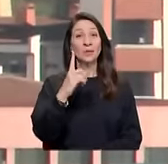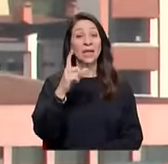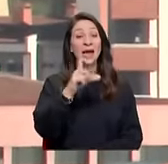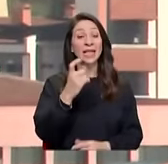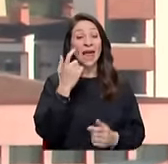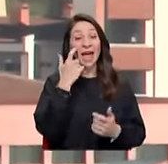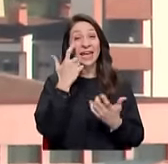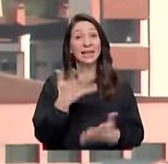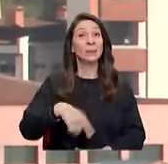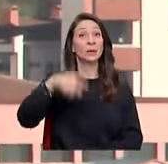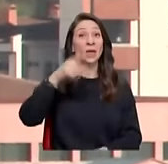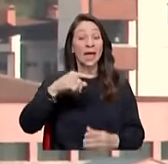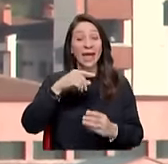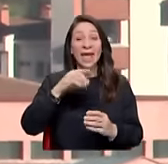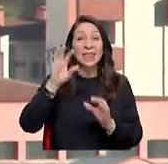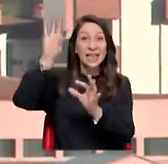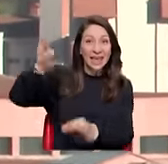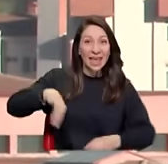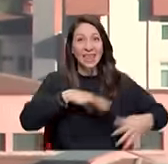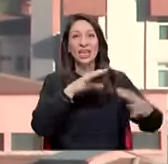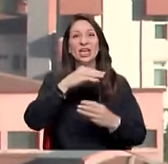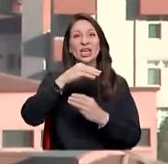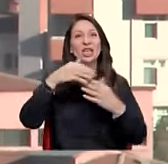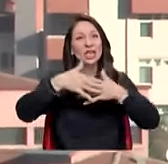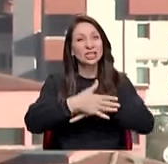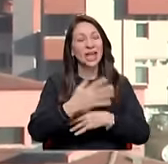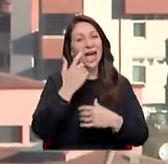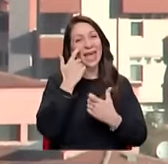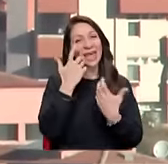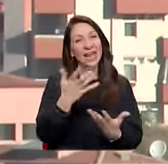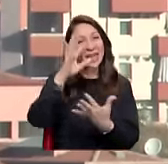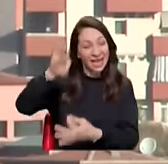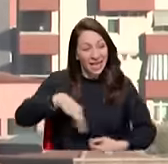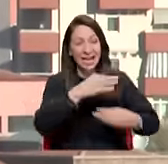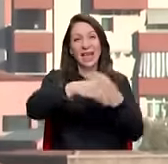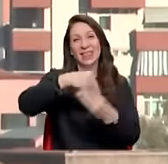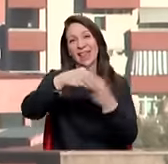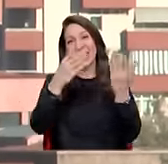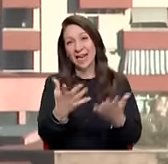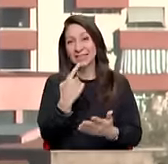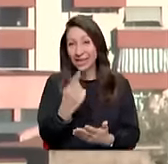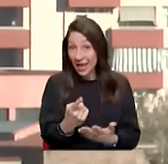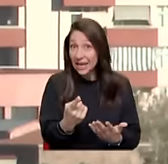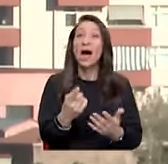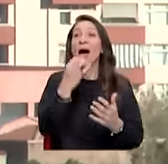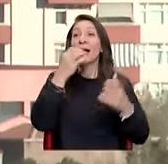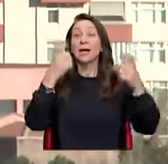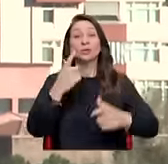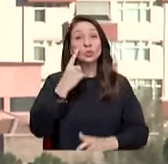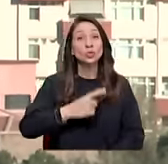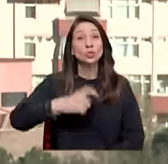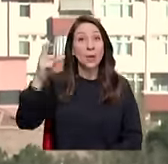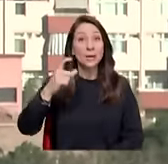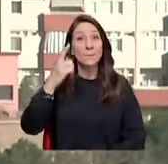aydan, hayırlı gün, Kadir gecesi, hayırlı kandiller diyerek, dileyerek Ankara'dan, Cumhuriyet'in